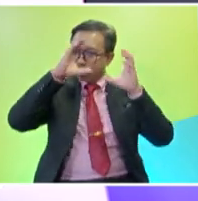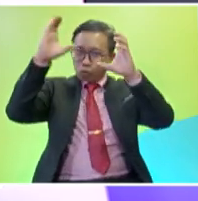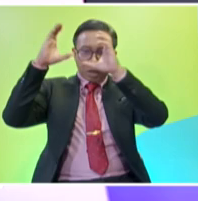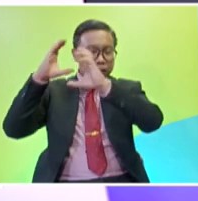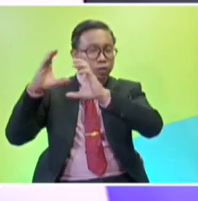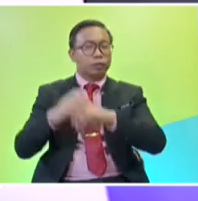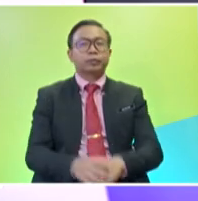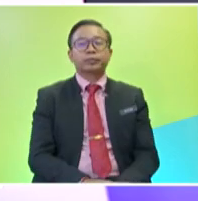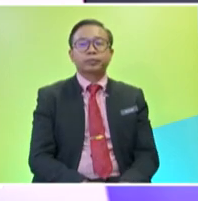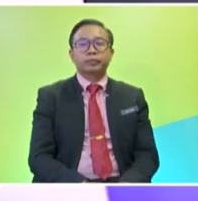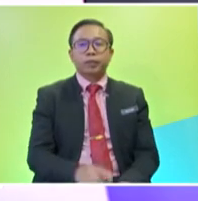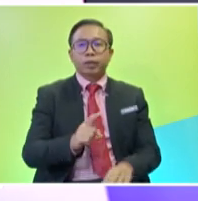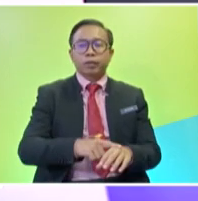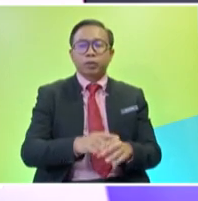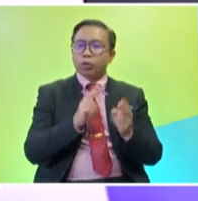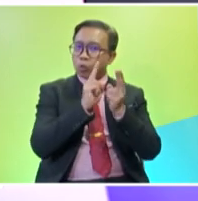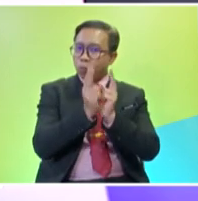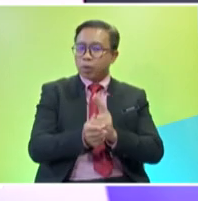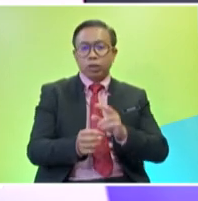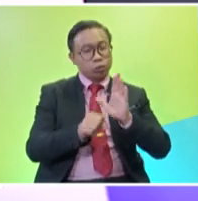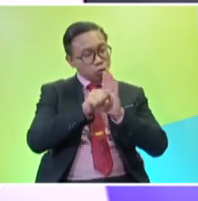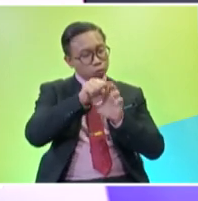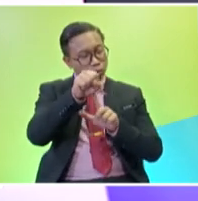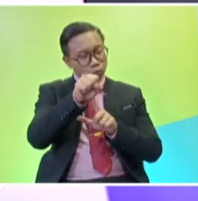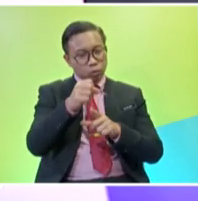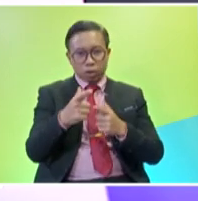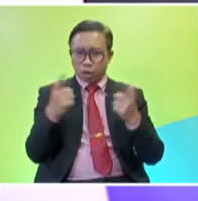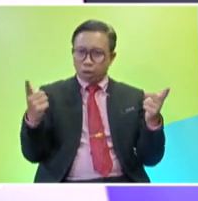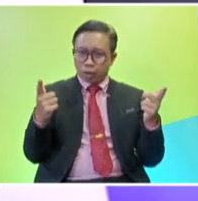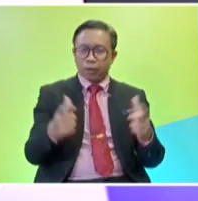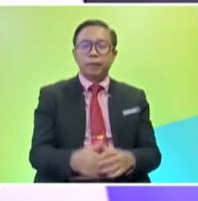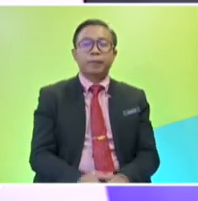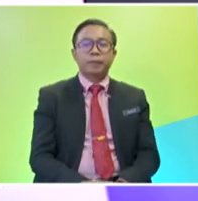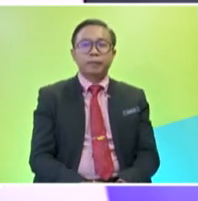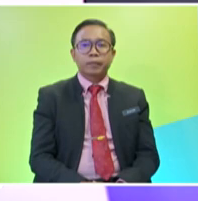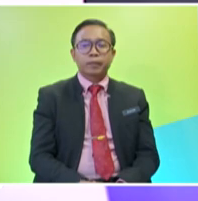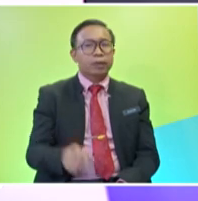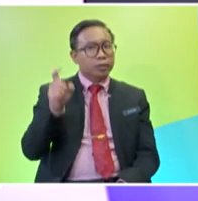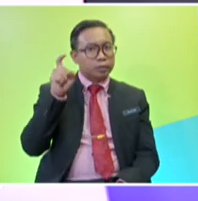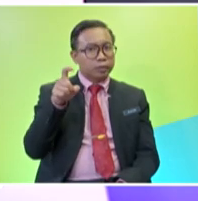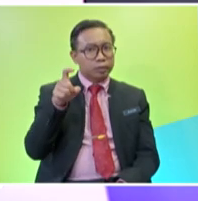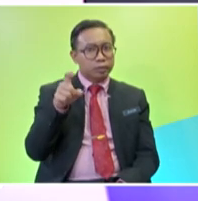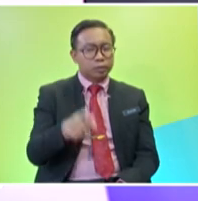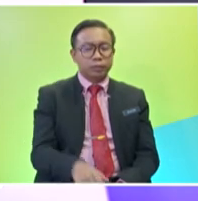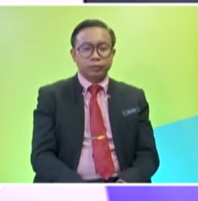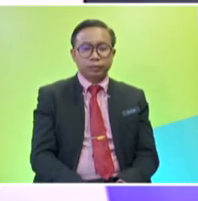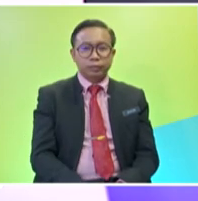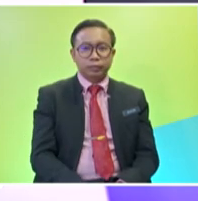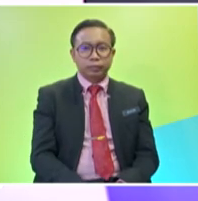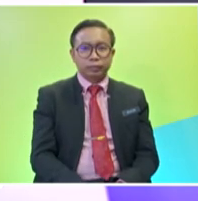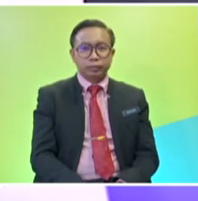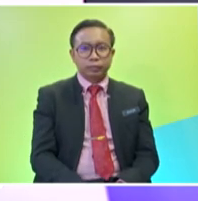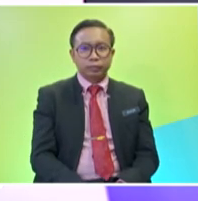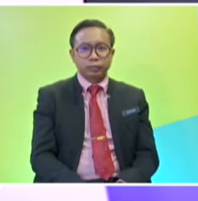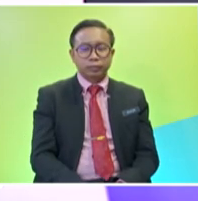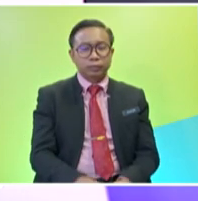kepada perubahan suhu yang berbeda berbahan dari segi katakan